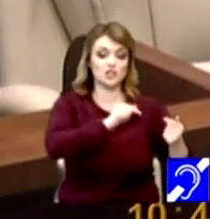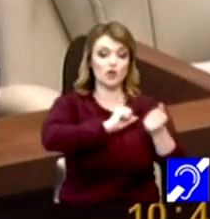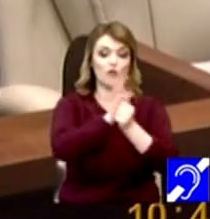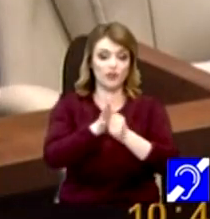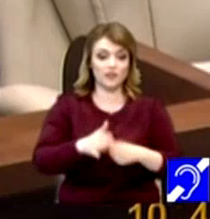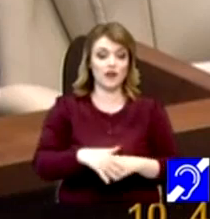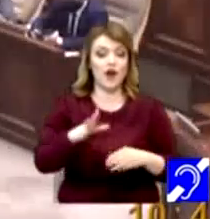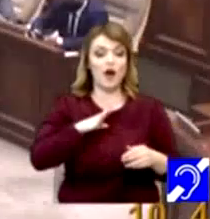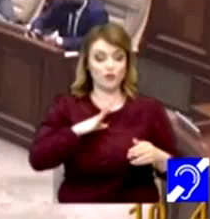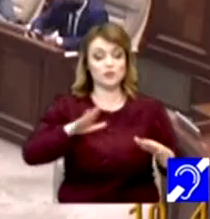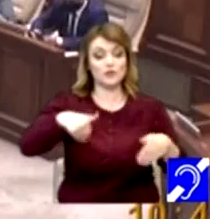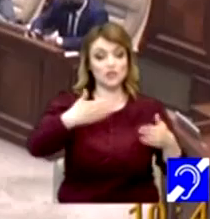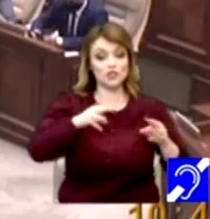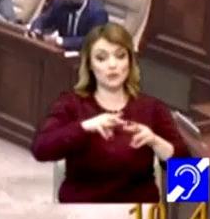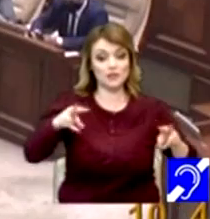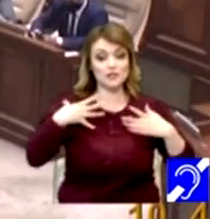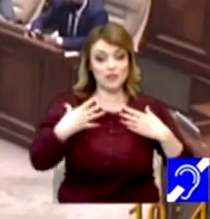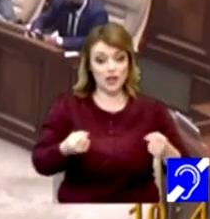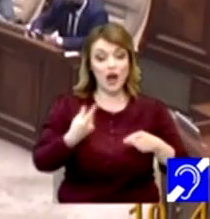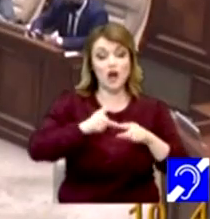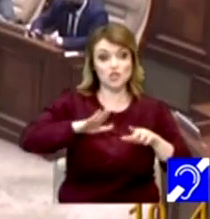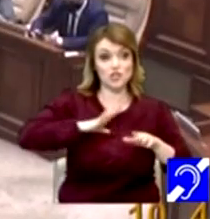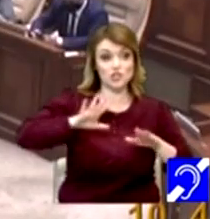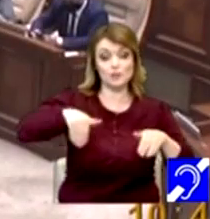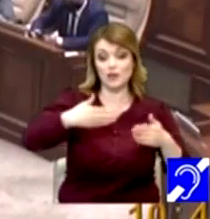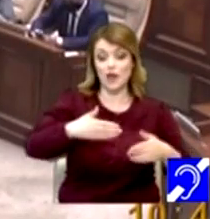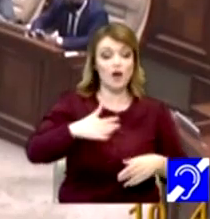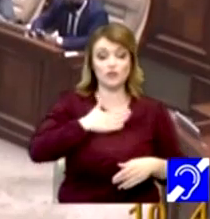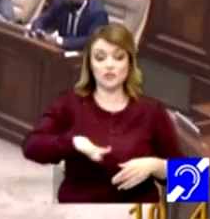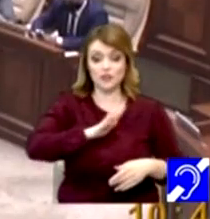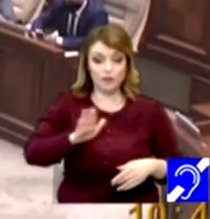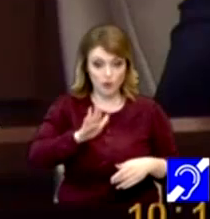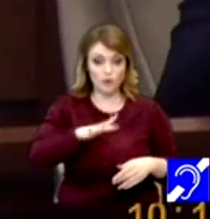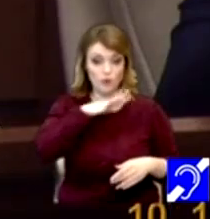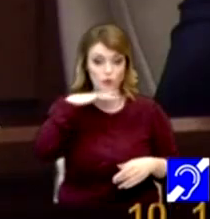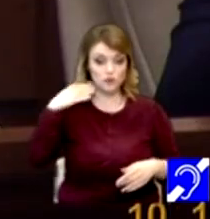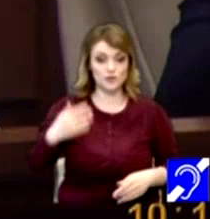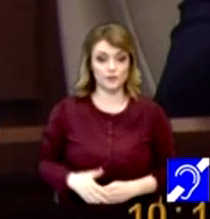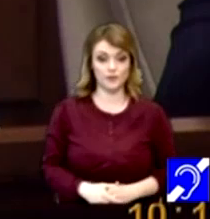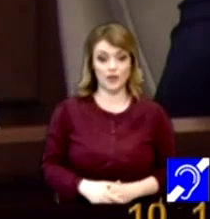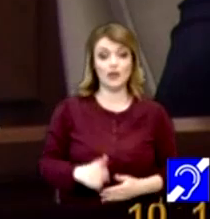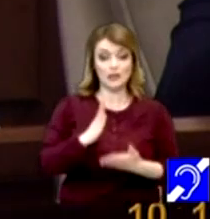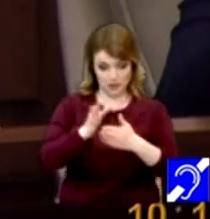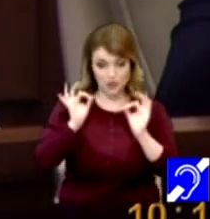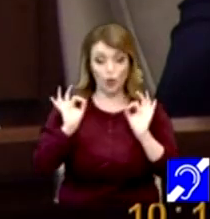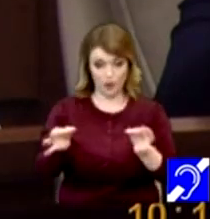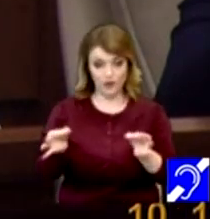a fost înaintată de Ministerul Sănătății, inițiativa a stârnit replici acide în Parlament. Este